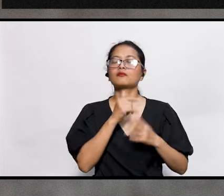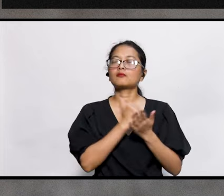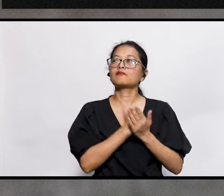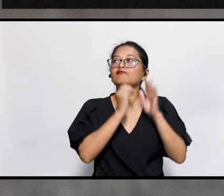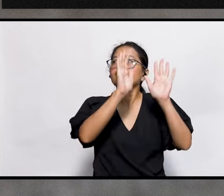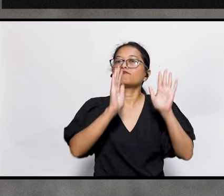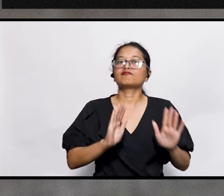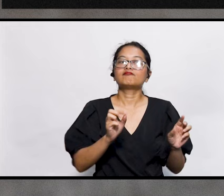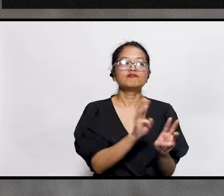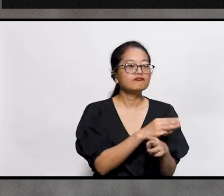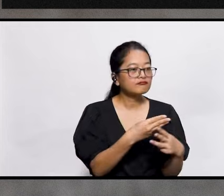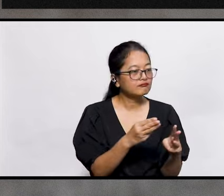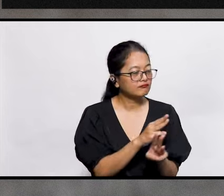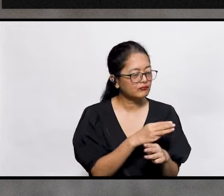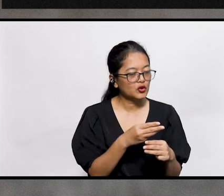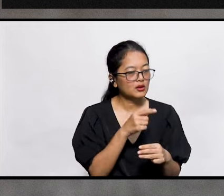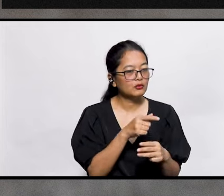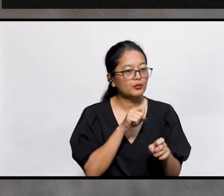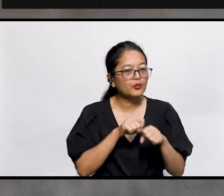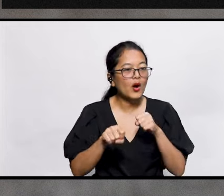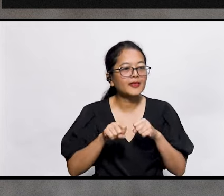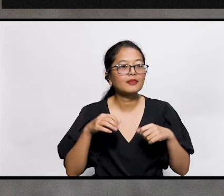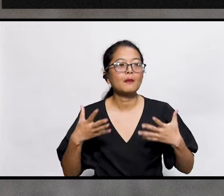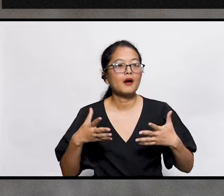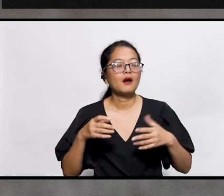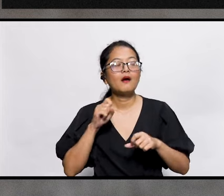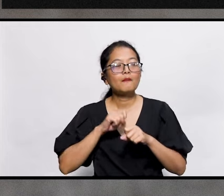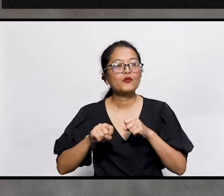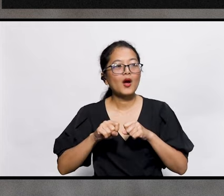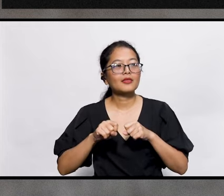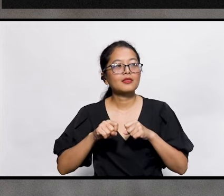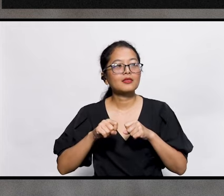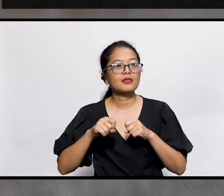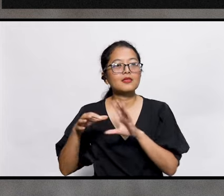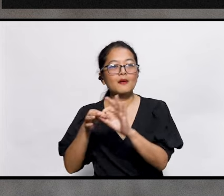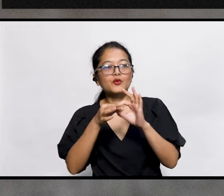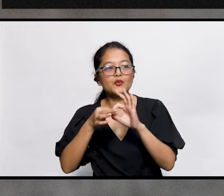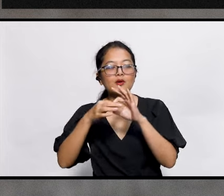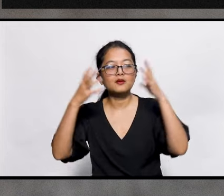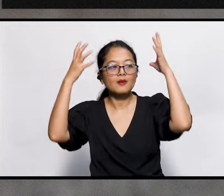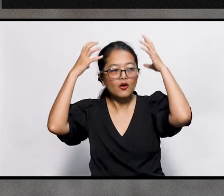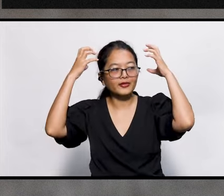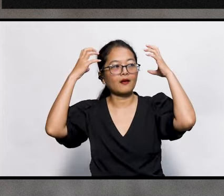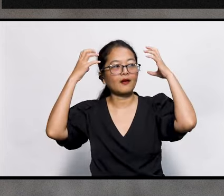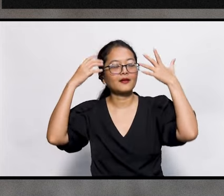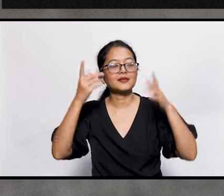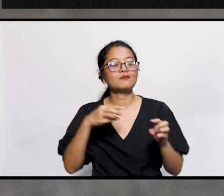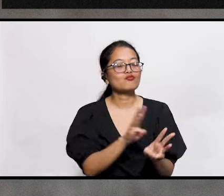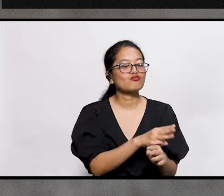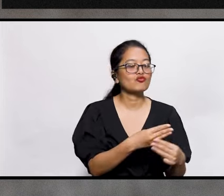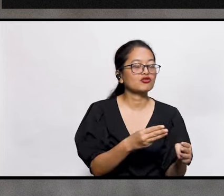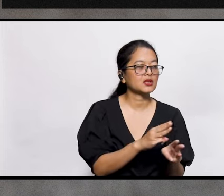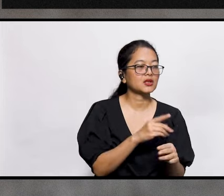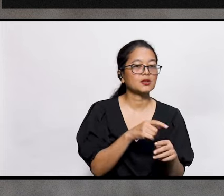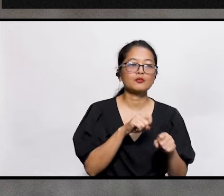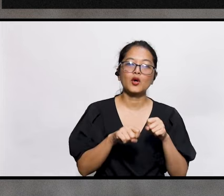create music create Brain and music dikatakan t bwalah sangkaka and then music ini create a